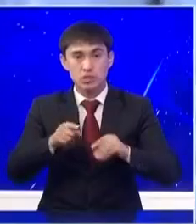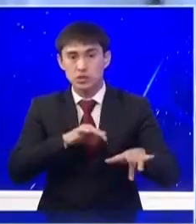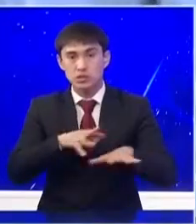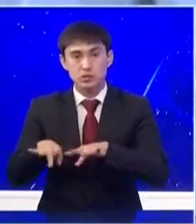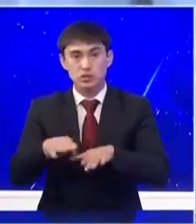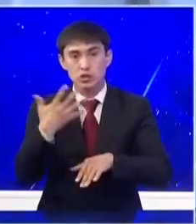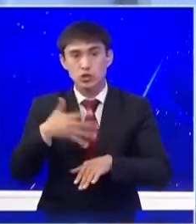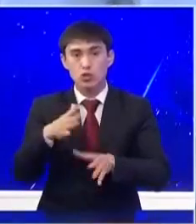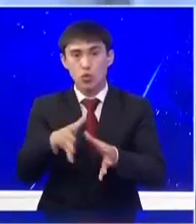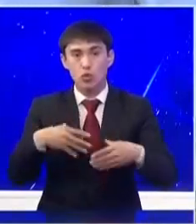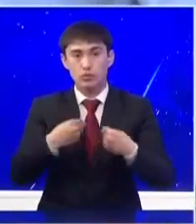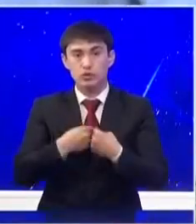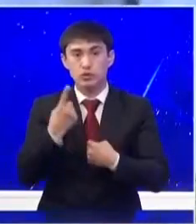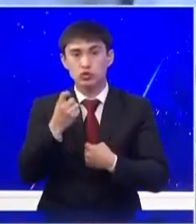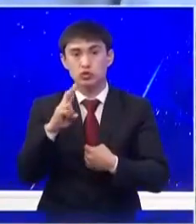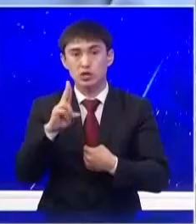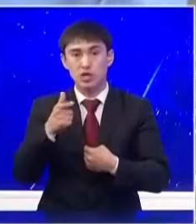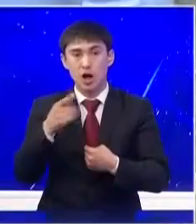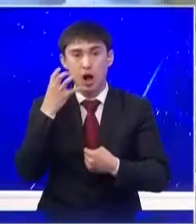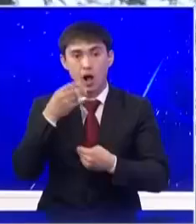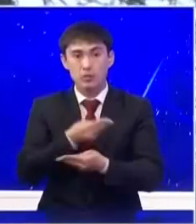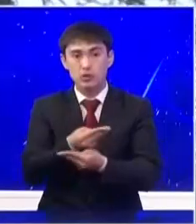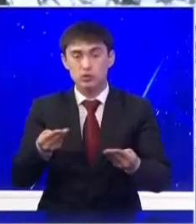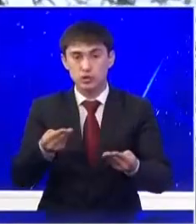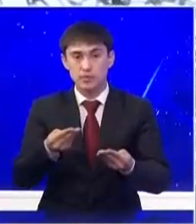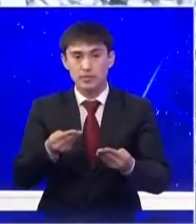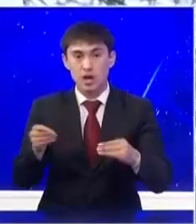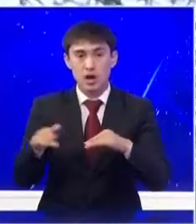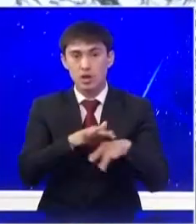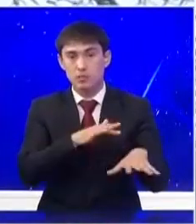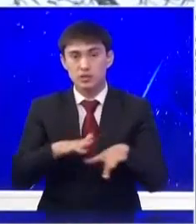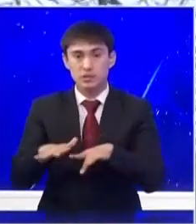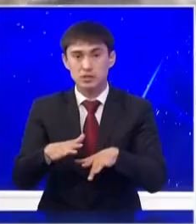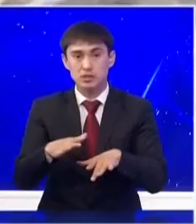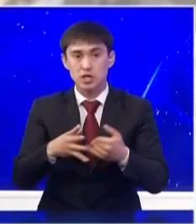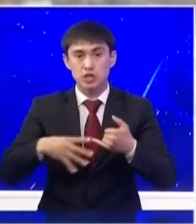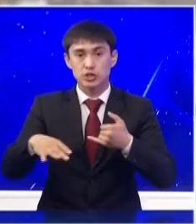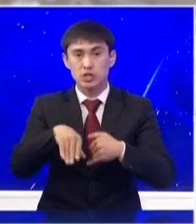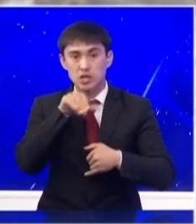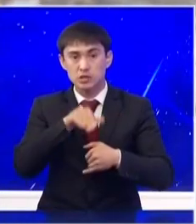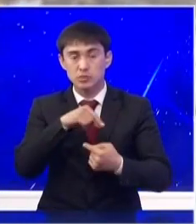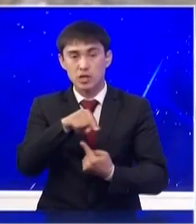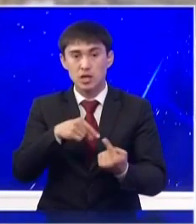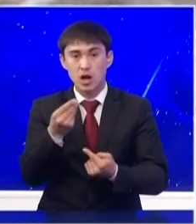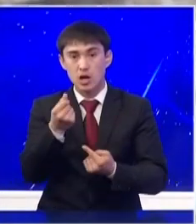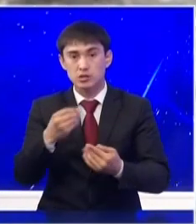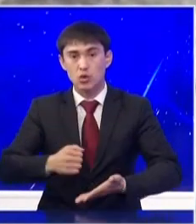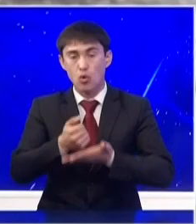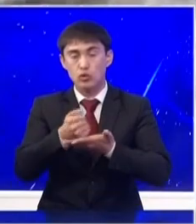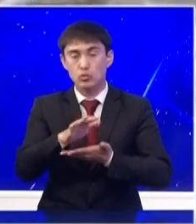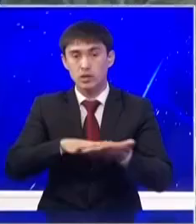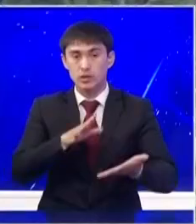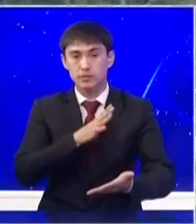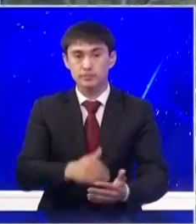шеңберінде 50 отбасына 100 келі алма үлестірілді. Қайырымдылық акциясына жергілікті кәсіпкерлер қаржылай қолдау білдіріп